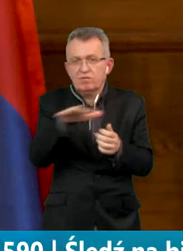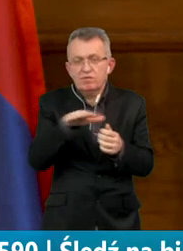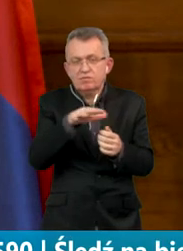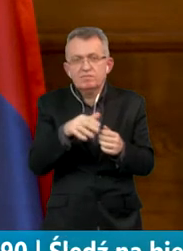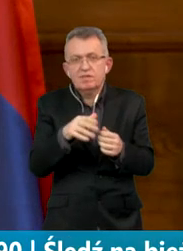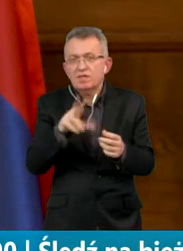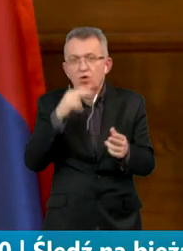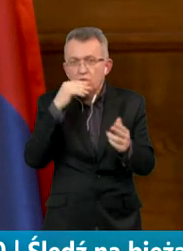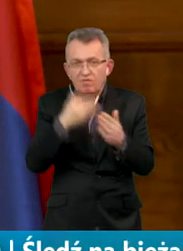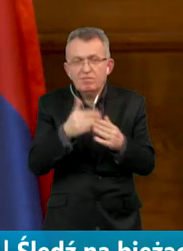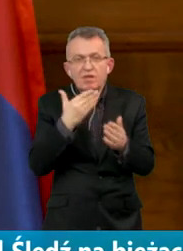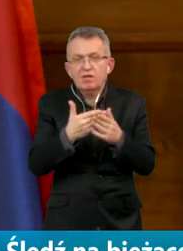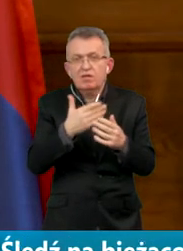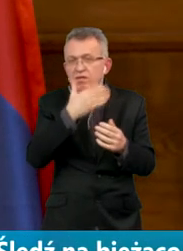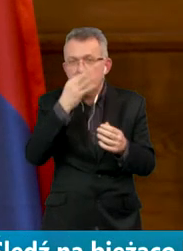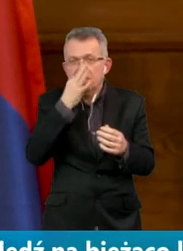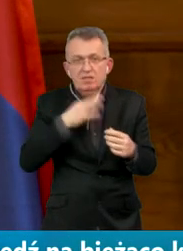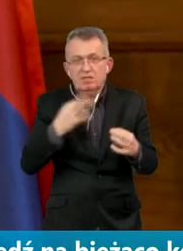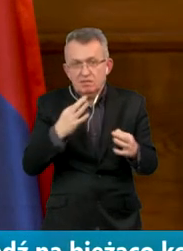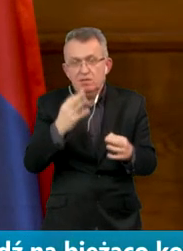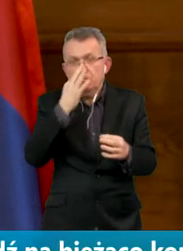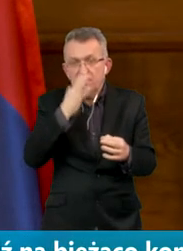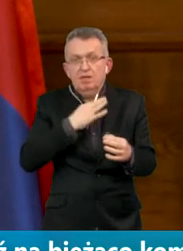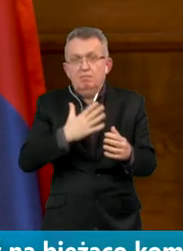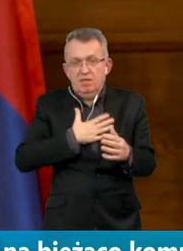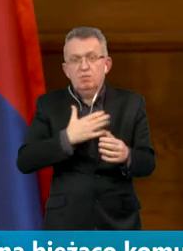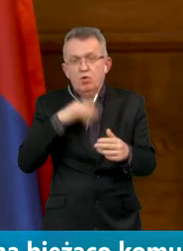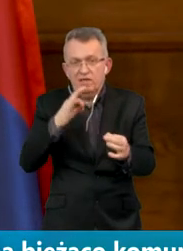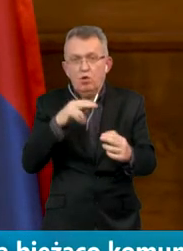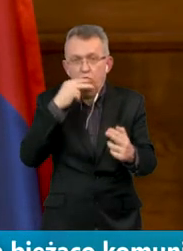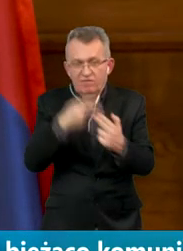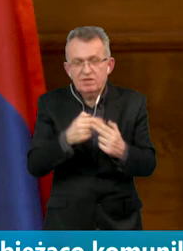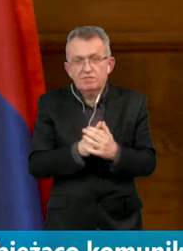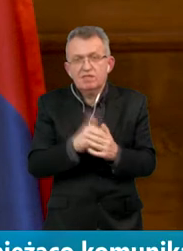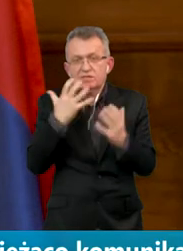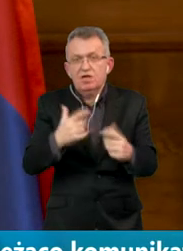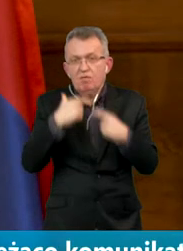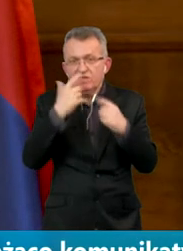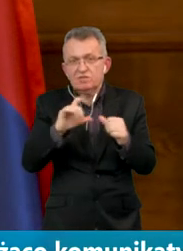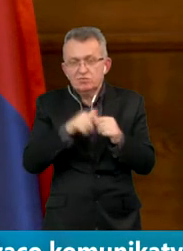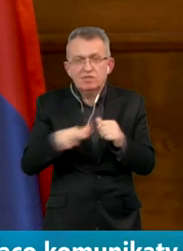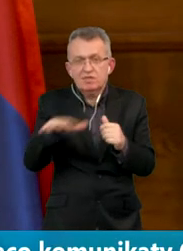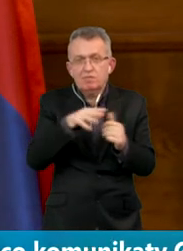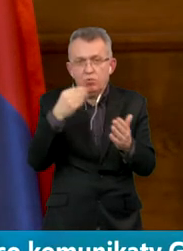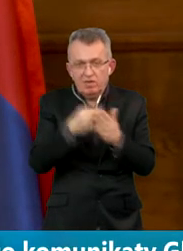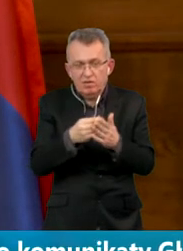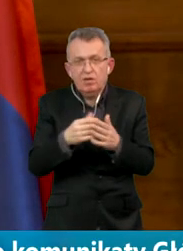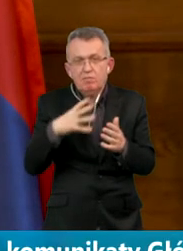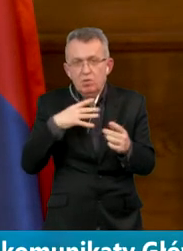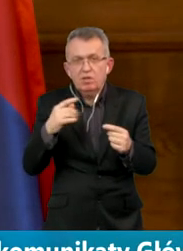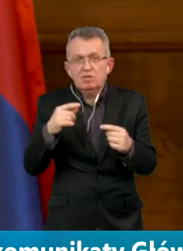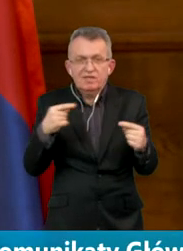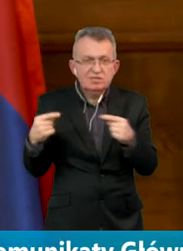nie odpowiadam, bo nie miałem takiego pytania, teraz mam, to odpowiem. Chcę powiedzieć, że strefa płatnego parkowania była przedmiotem